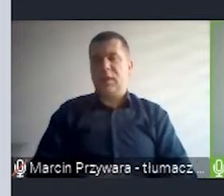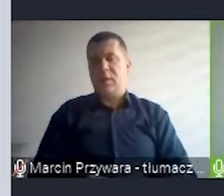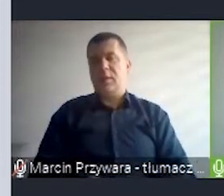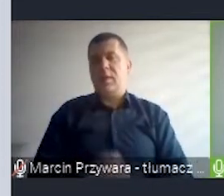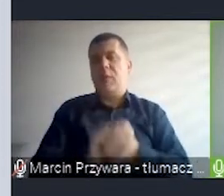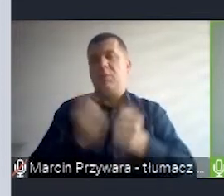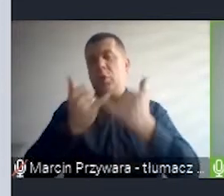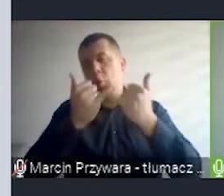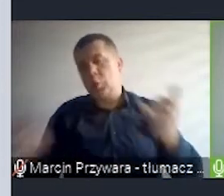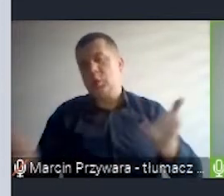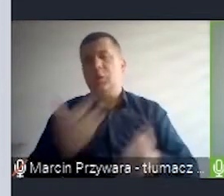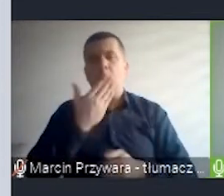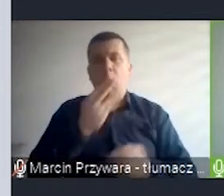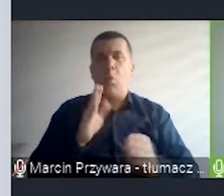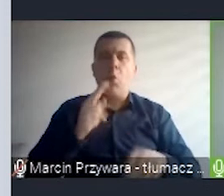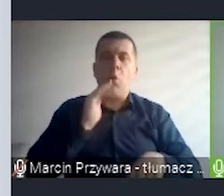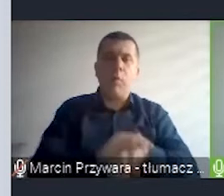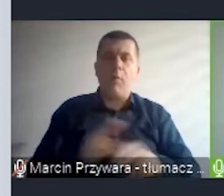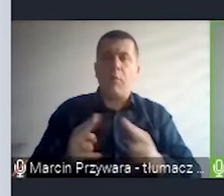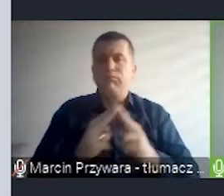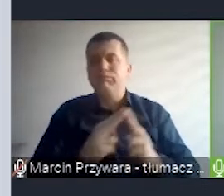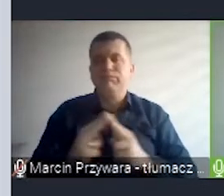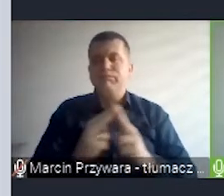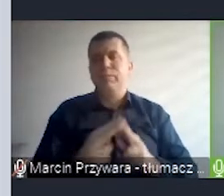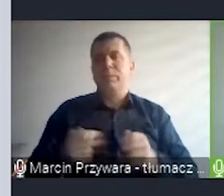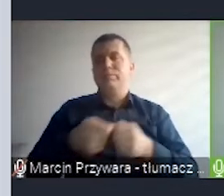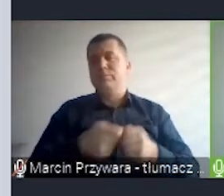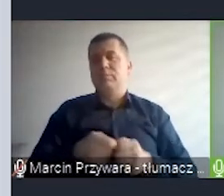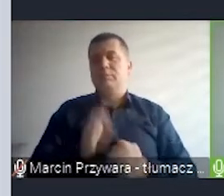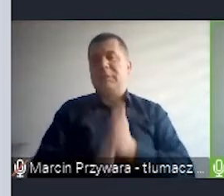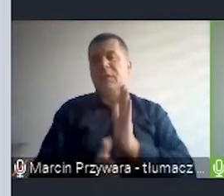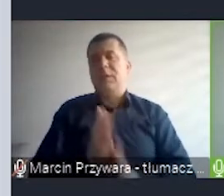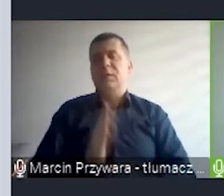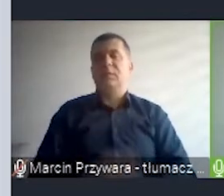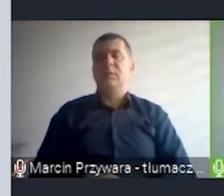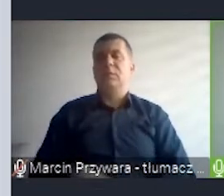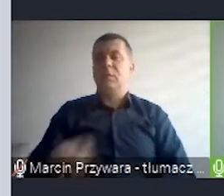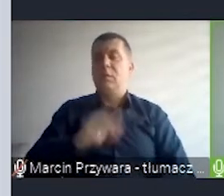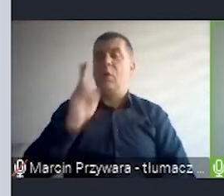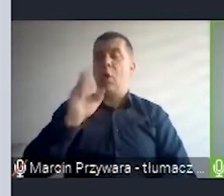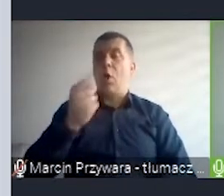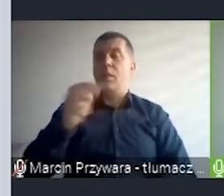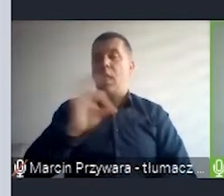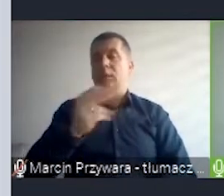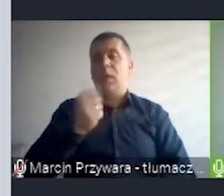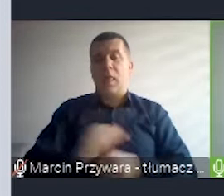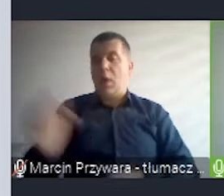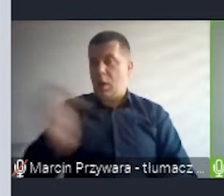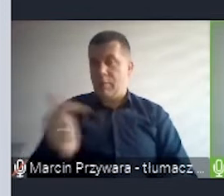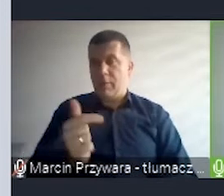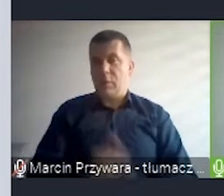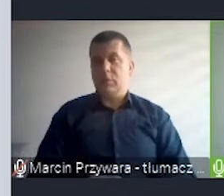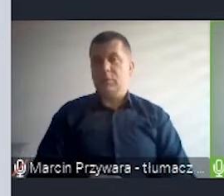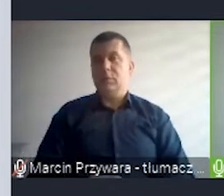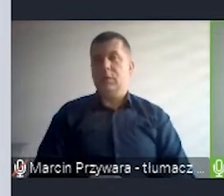różnym zjawiskom zmów pośród wykonawców. Takie kodeksy nie są obowiązkowe,